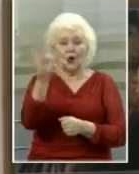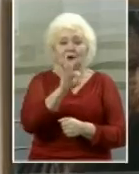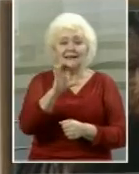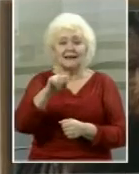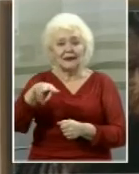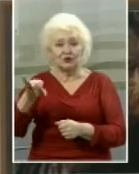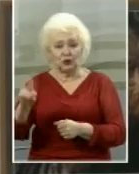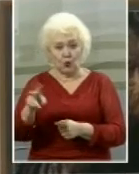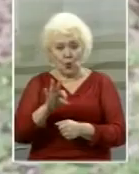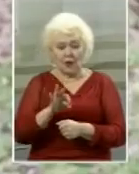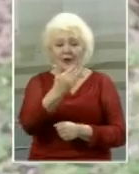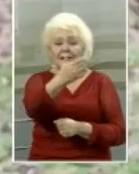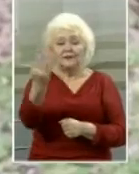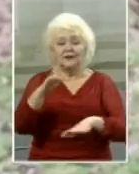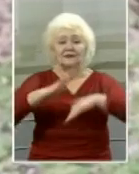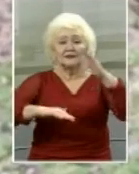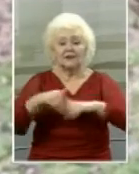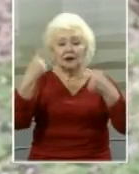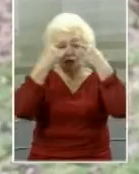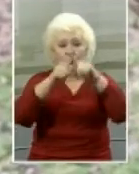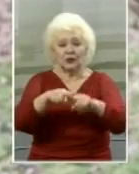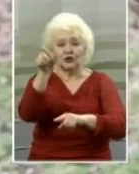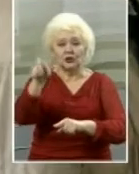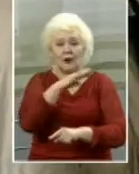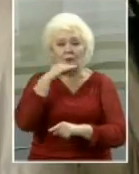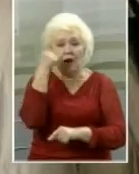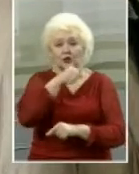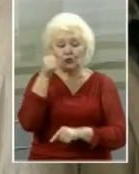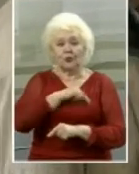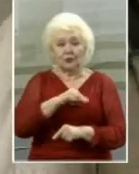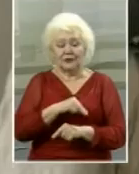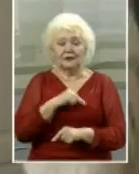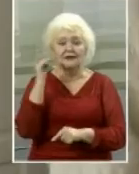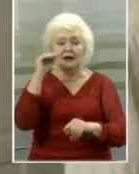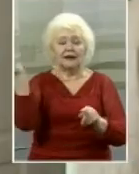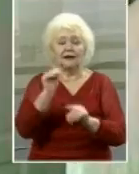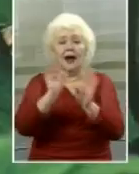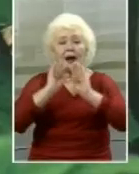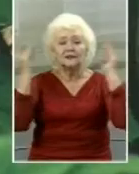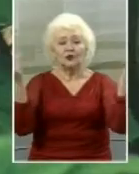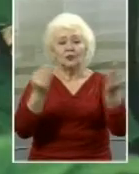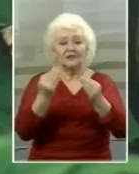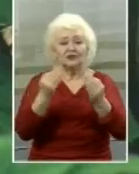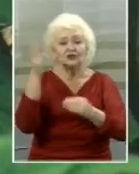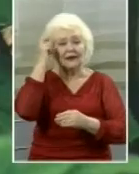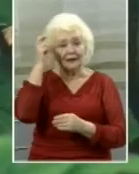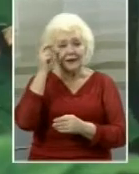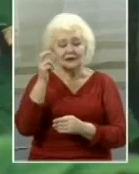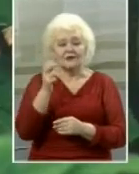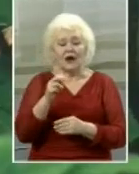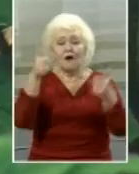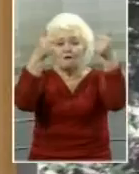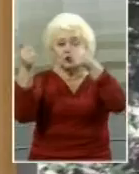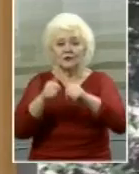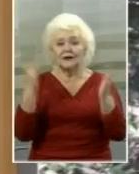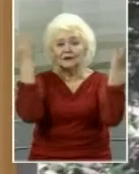Олександр Сліпченко. Він за фахом – інженер, багато років працював в астрономічній обсерваторії Києва. Фотографією захопився